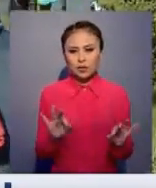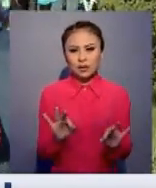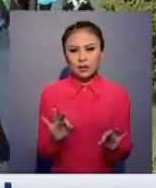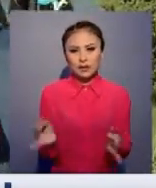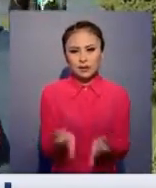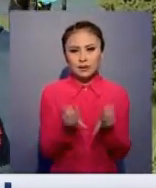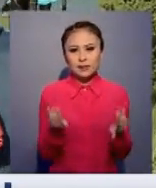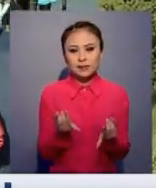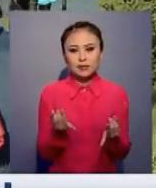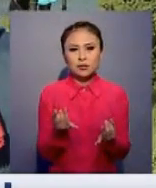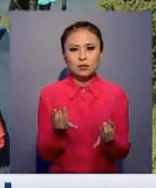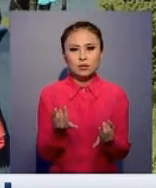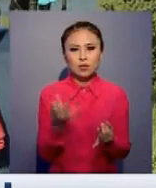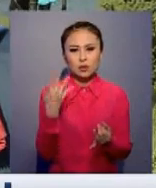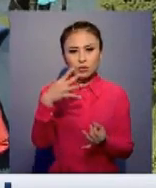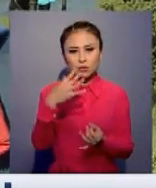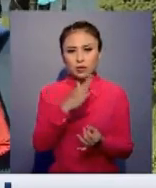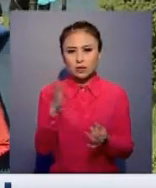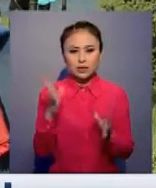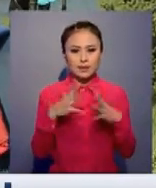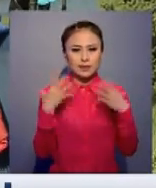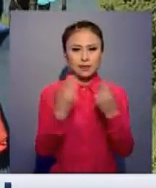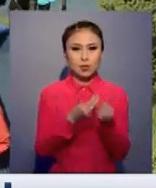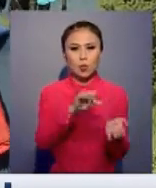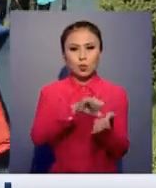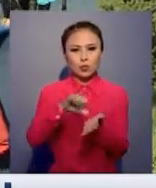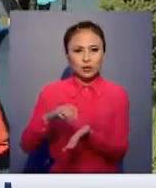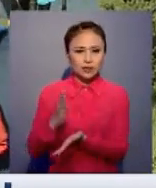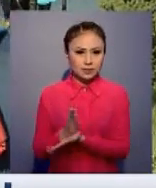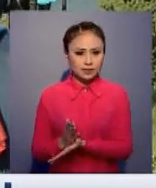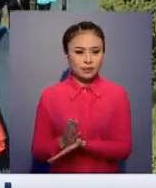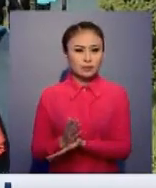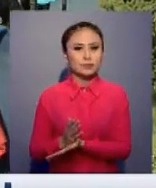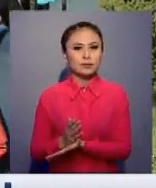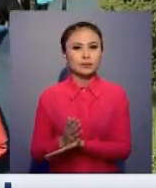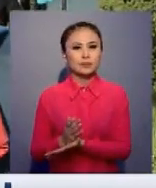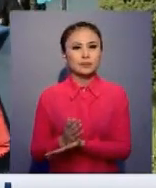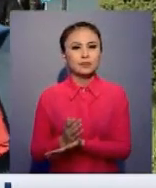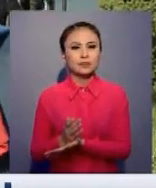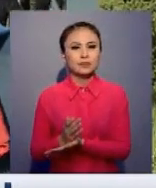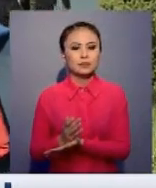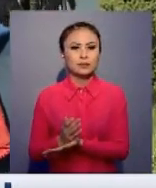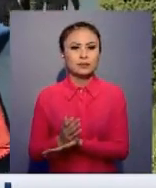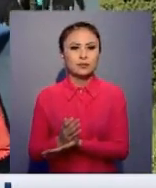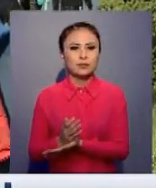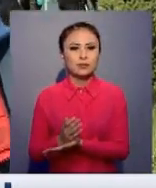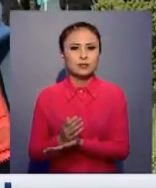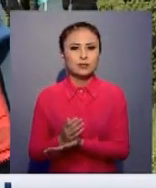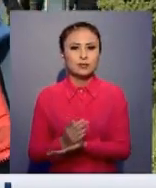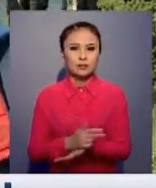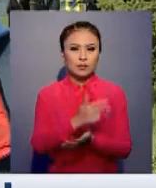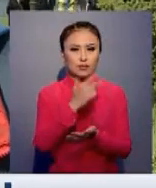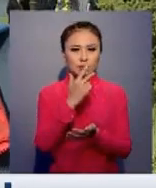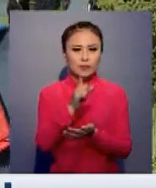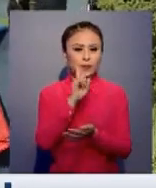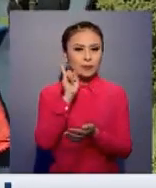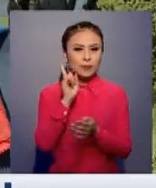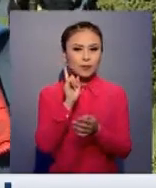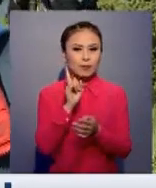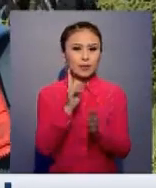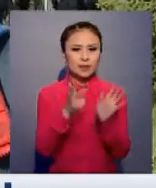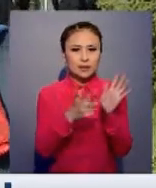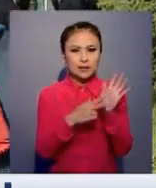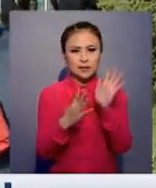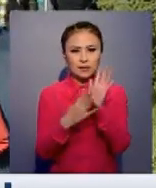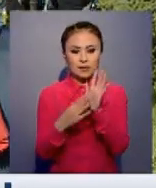жатыр. 40-тан астам жанұя осында біз биыл қатысып жатыр. 3 жас ерекшелігінде